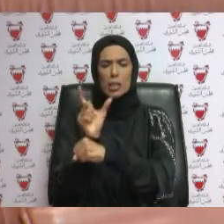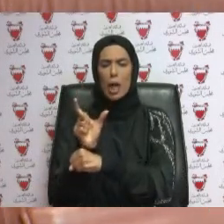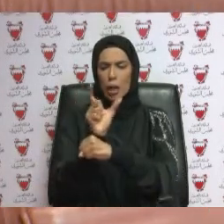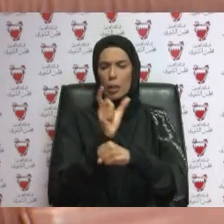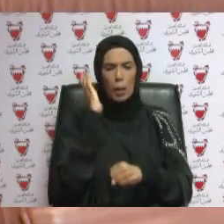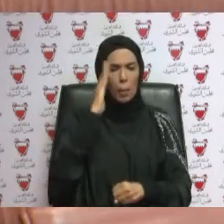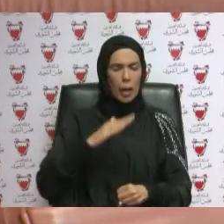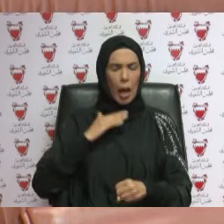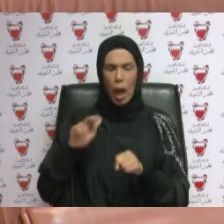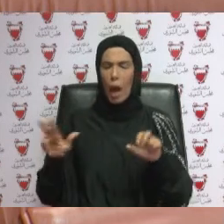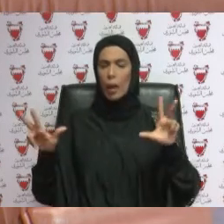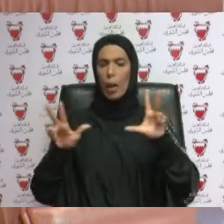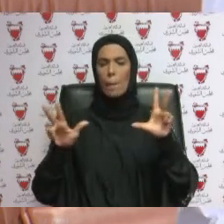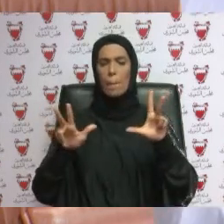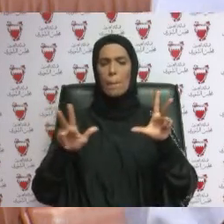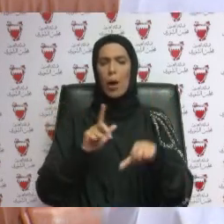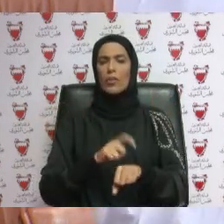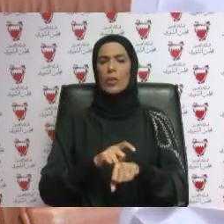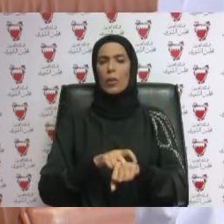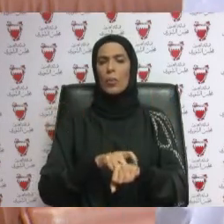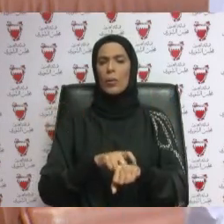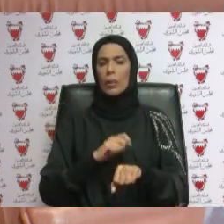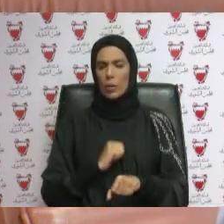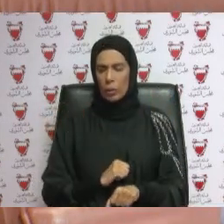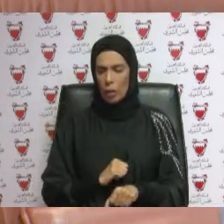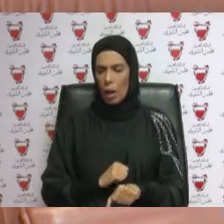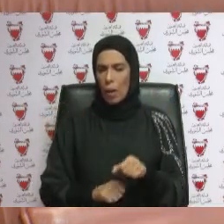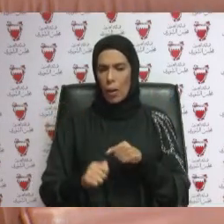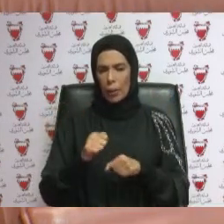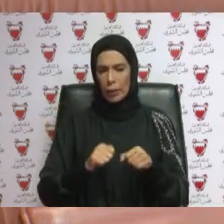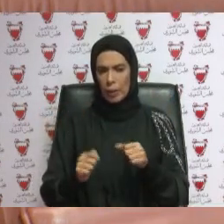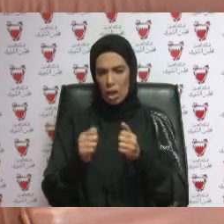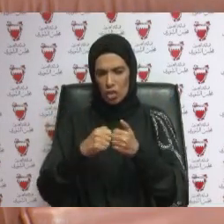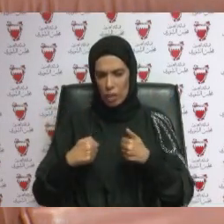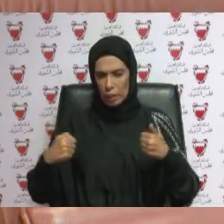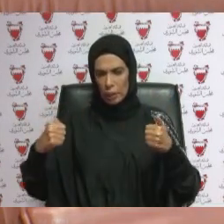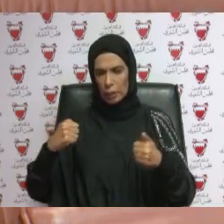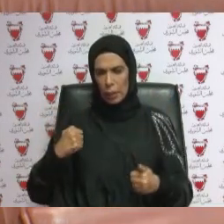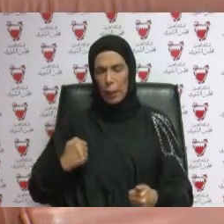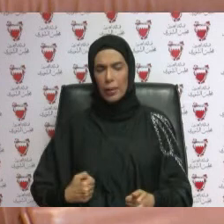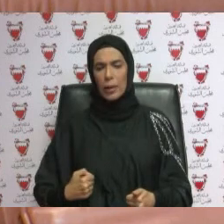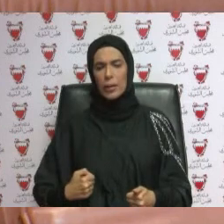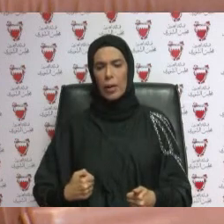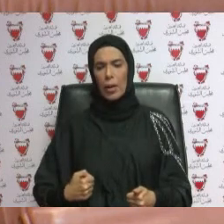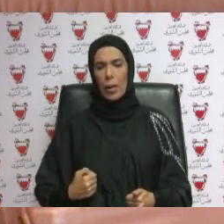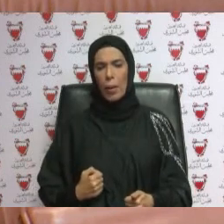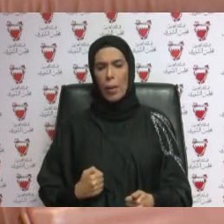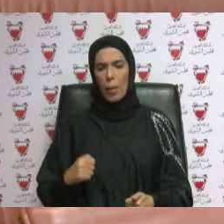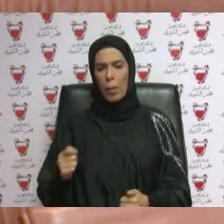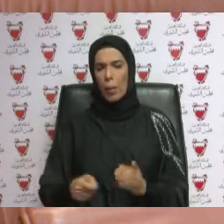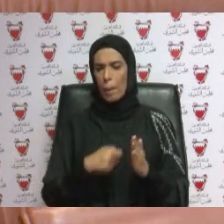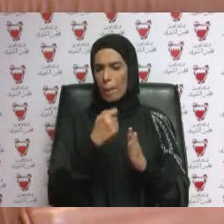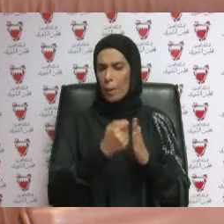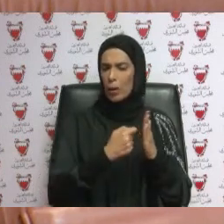لماذا؟ لأن في هذه الفترة أسس المرحوم عبد الله الزايد جريدة البحرين، وأخذ يكتب المقالة